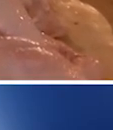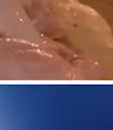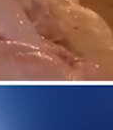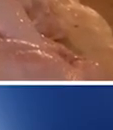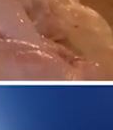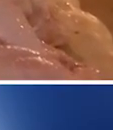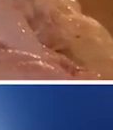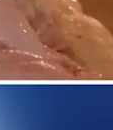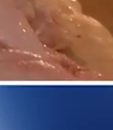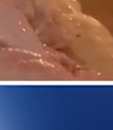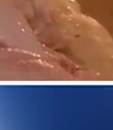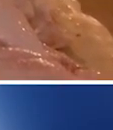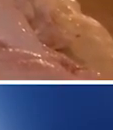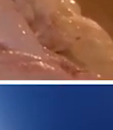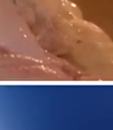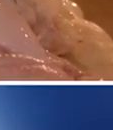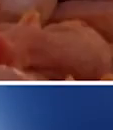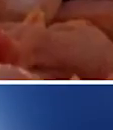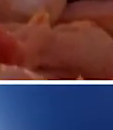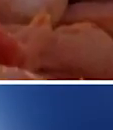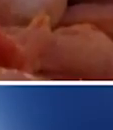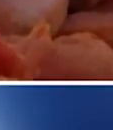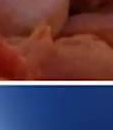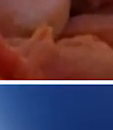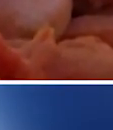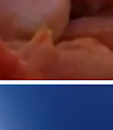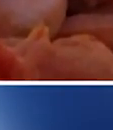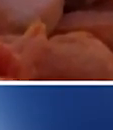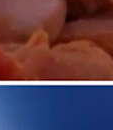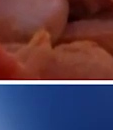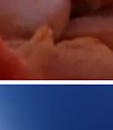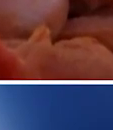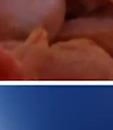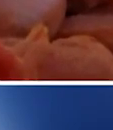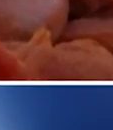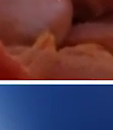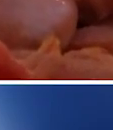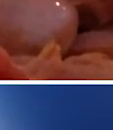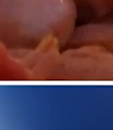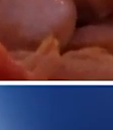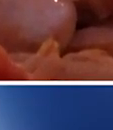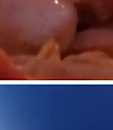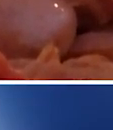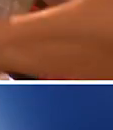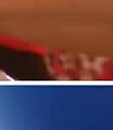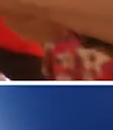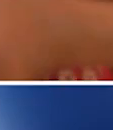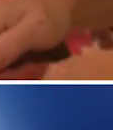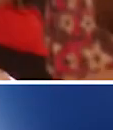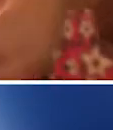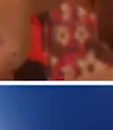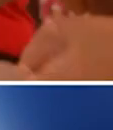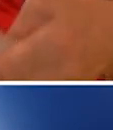per kilogramnya, dan berdasarkan keterangan pedagang, kenaikan harga ayam ini sudah terjadi sejak 2 bulan terakhir dikarenakan memang pasokan ayam